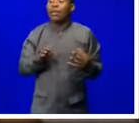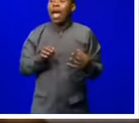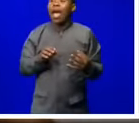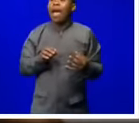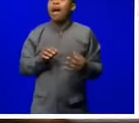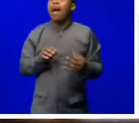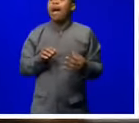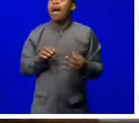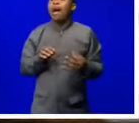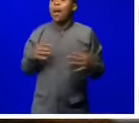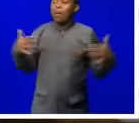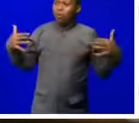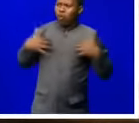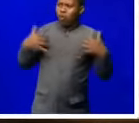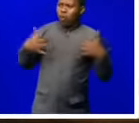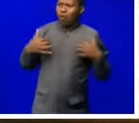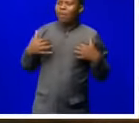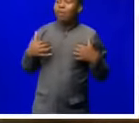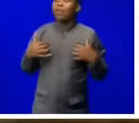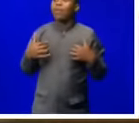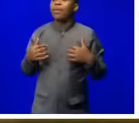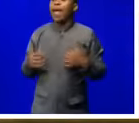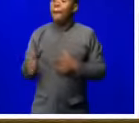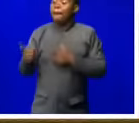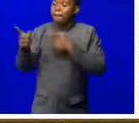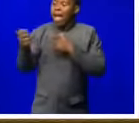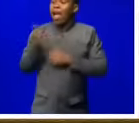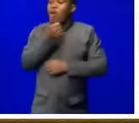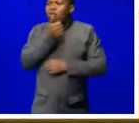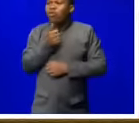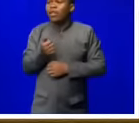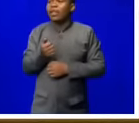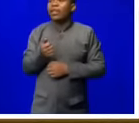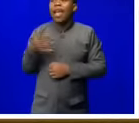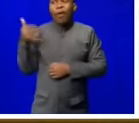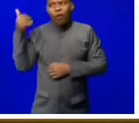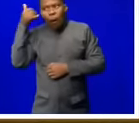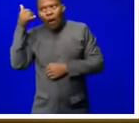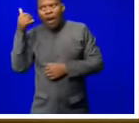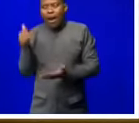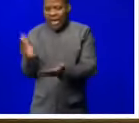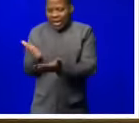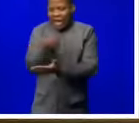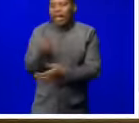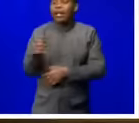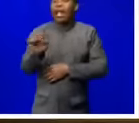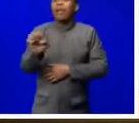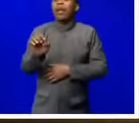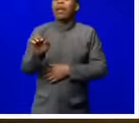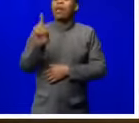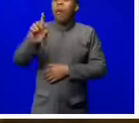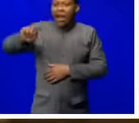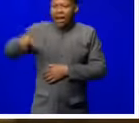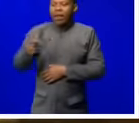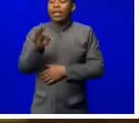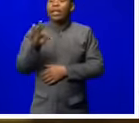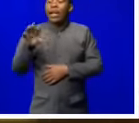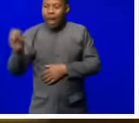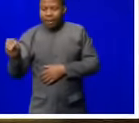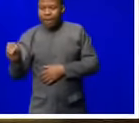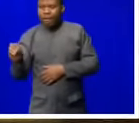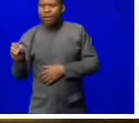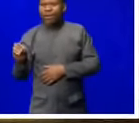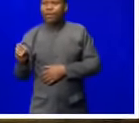Amado Jose Jemo ngesibhamu naye bamemuka lucingo lolungabita imali le 1300